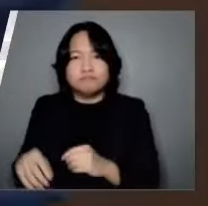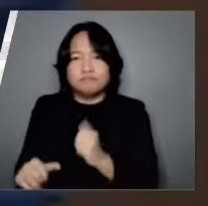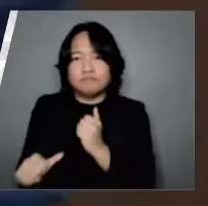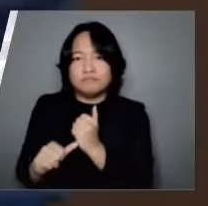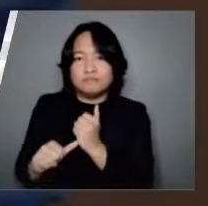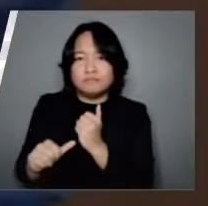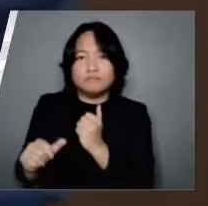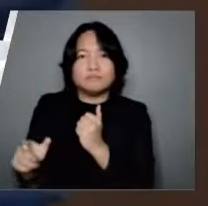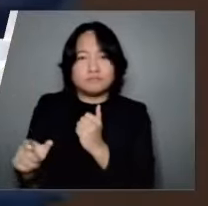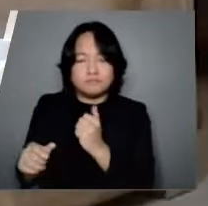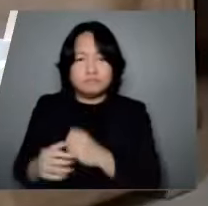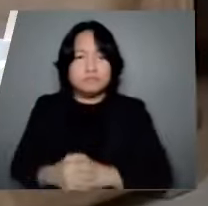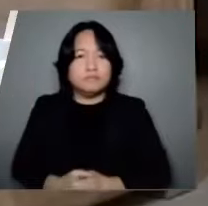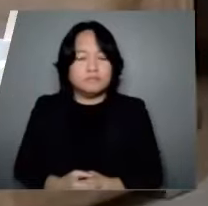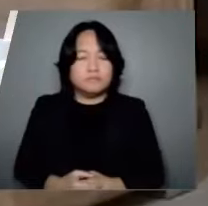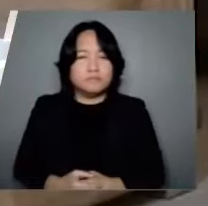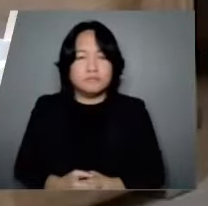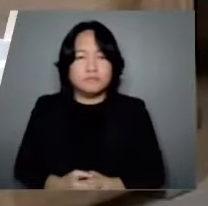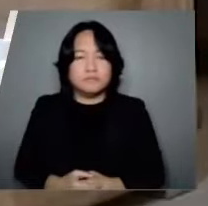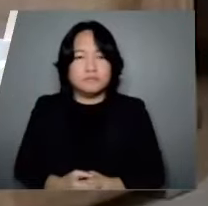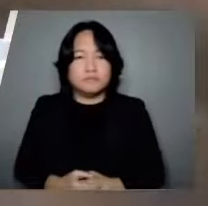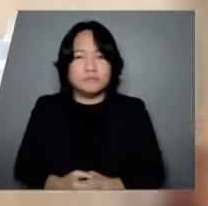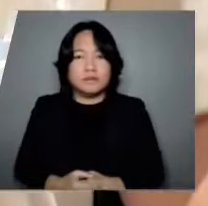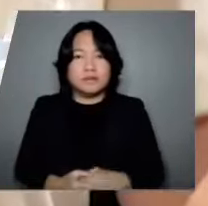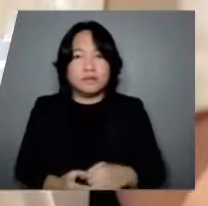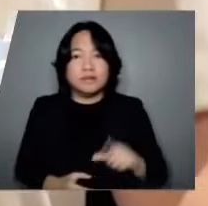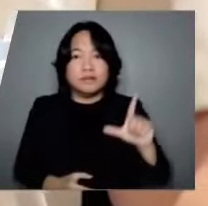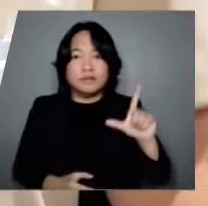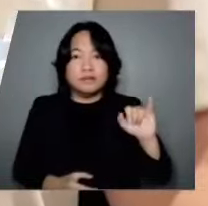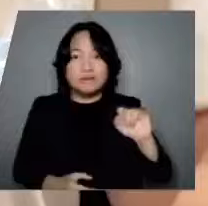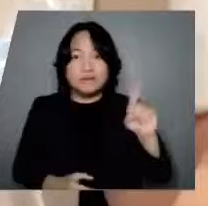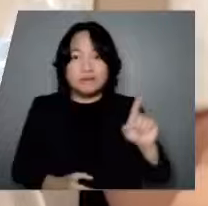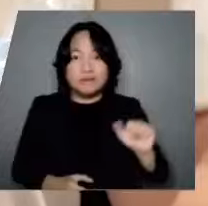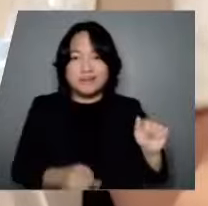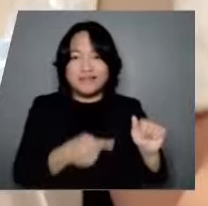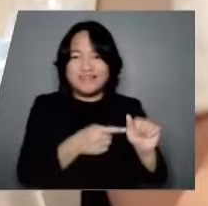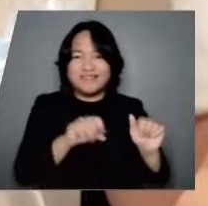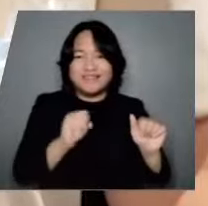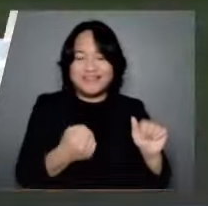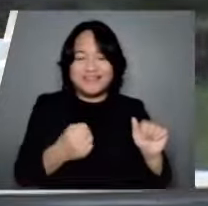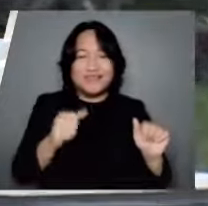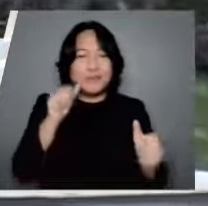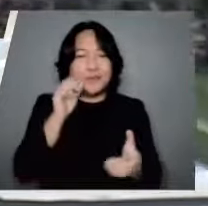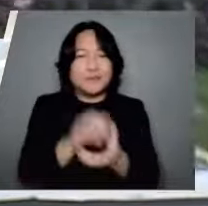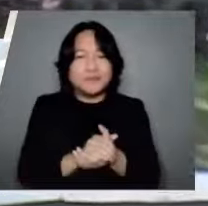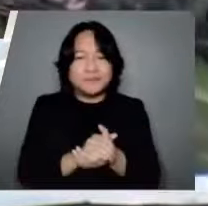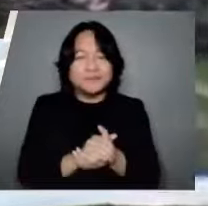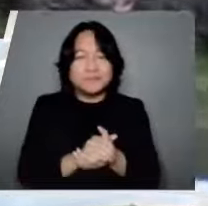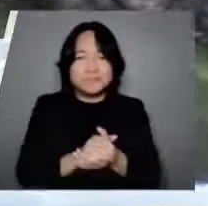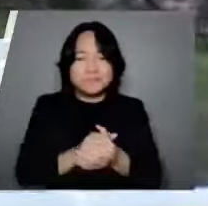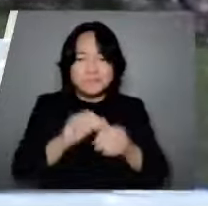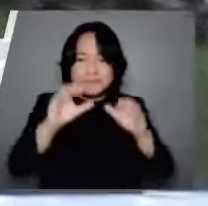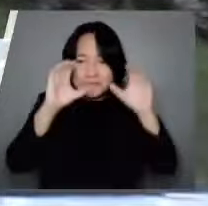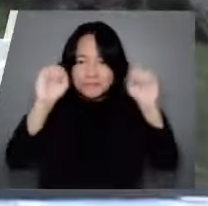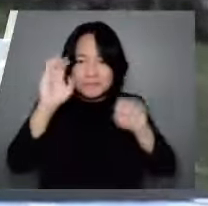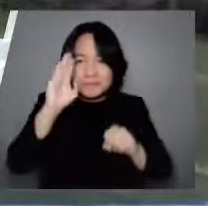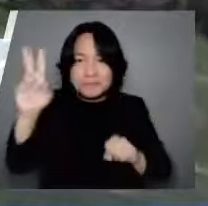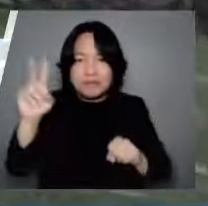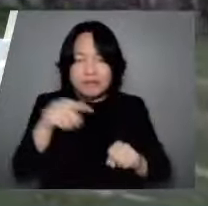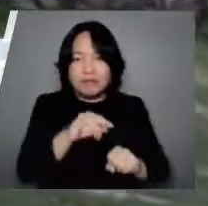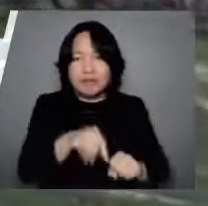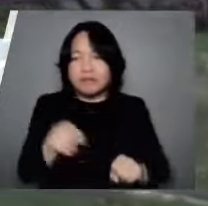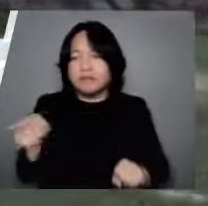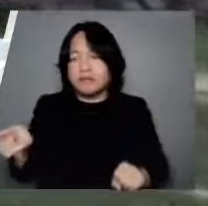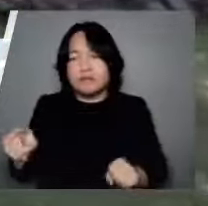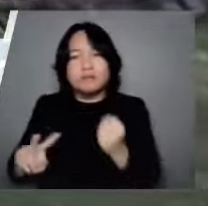Ang mga sentimiento ni First Lady Lisa Marcos laban kay Vice President at Education Secretary Sara Duterte, nasundan ang mga panawagang magbitiw na siya